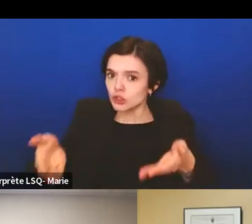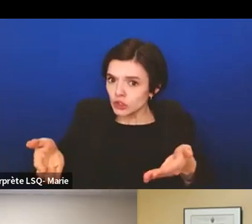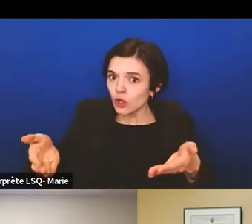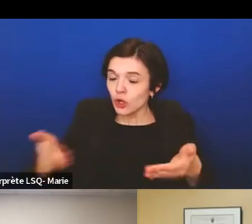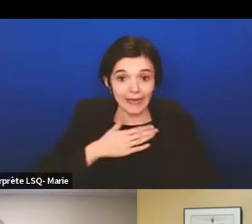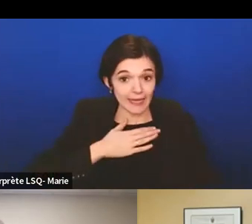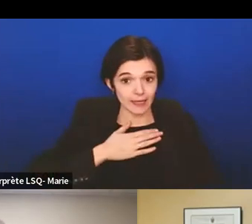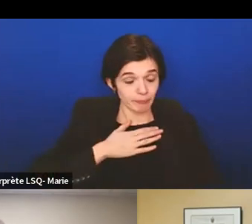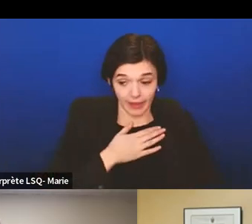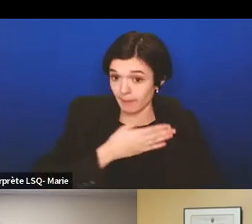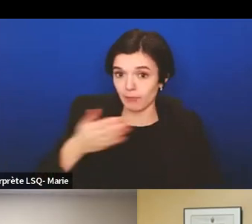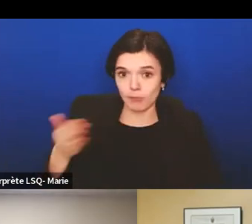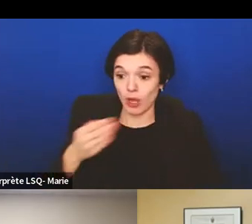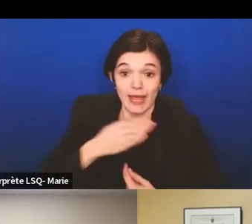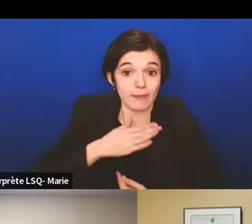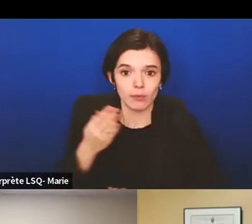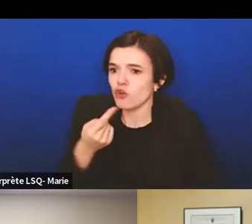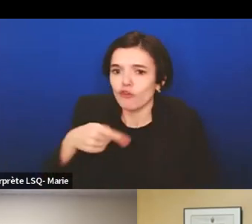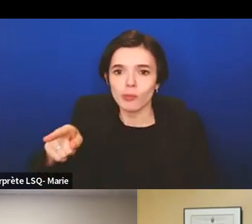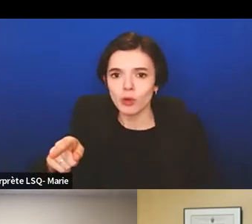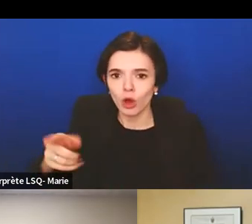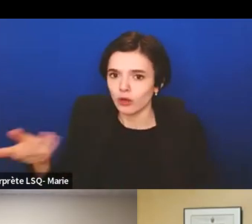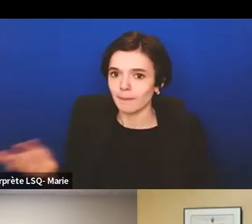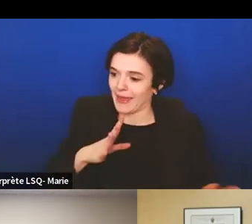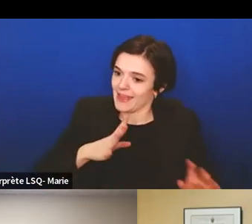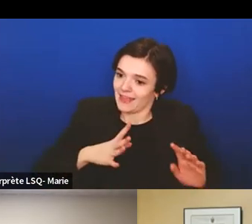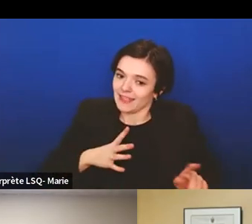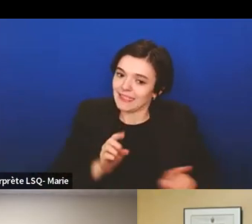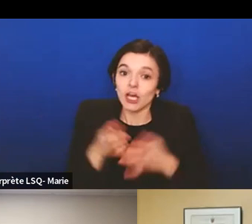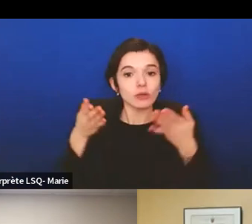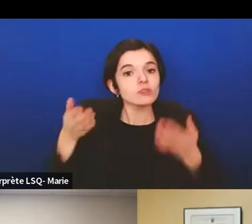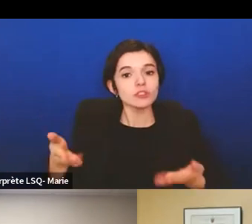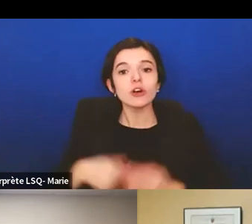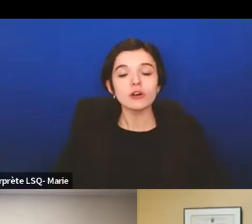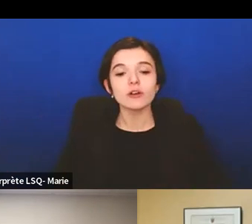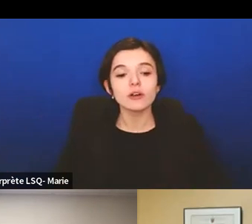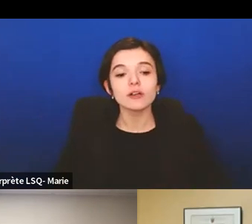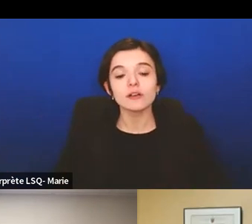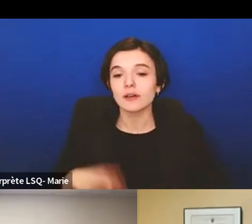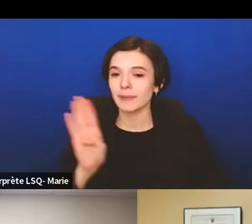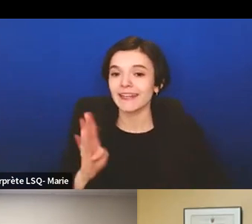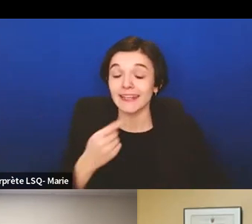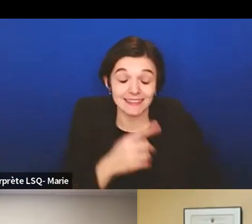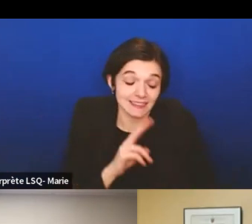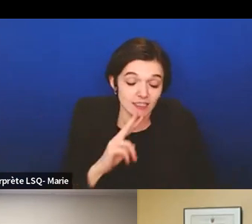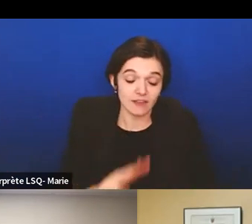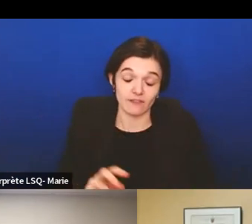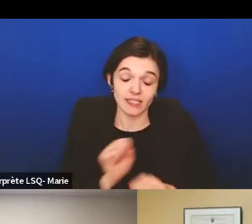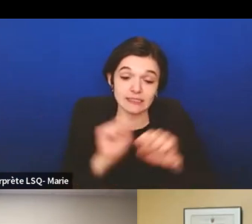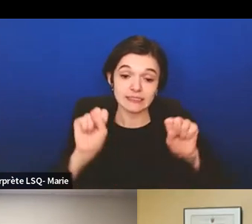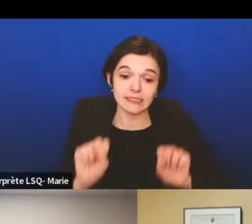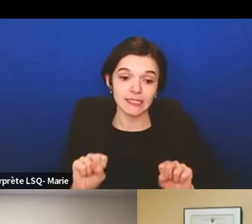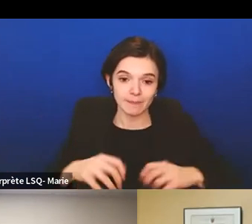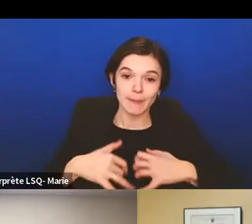n'aime pas. Et quand on n'aime pas, on n'y va pas. Oui, mais c'est vrai que c'est un système qui, à l'heure actuelle, n'est pas bâti pour personnaliser.